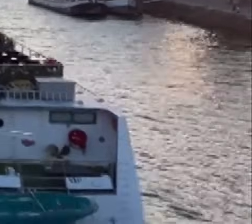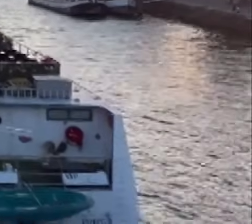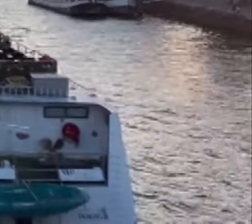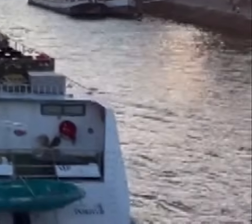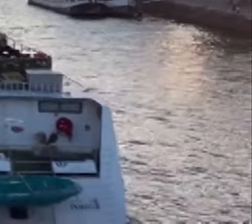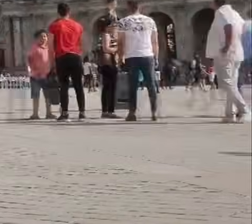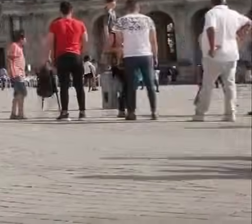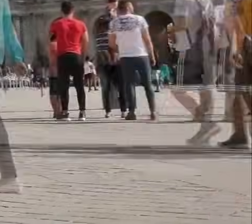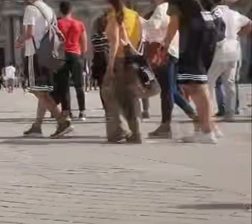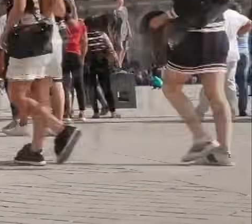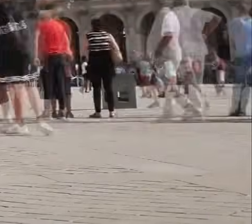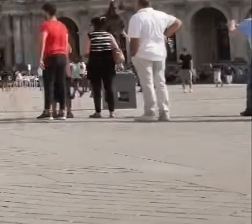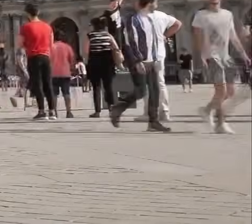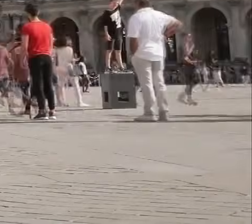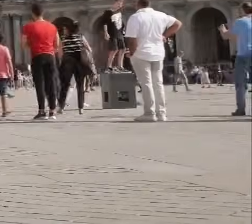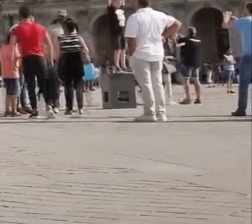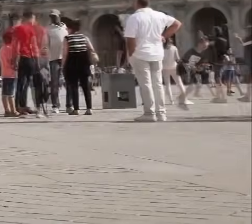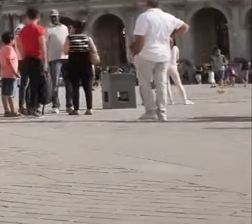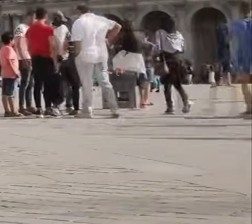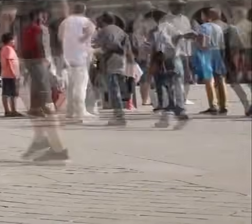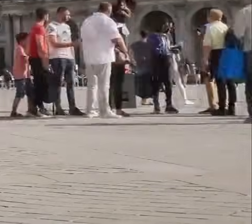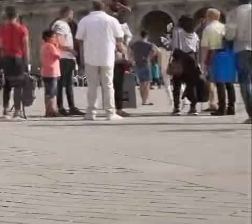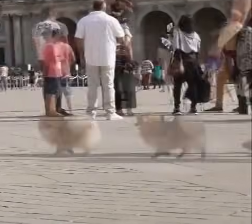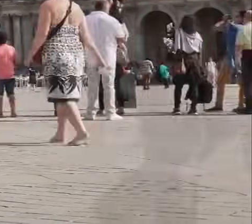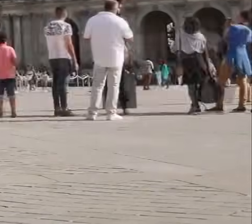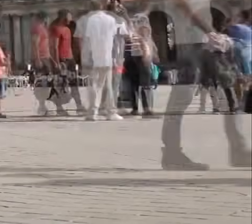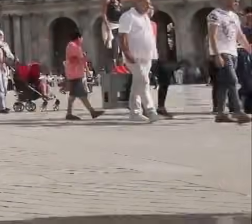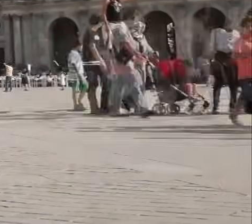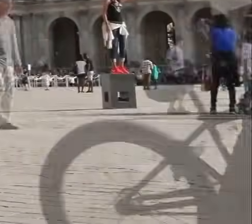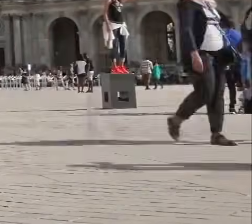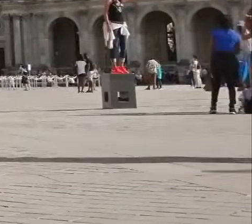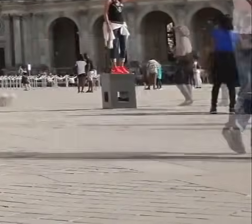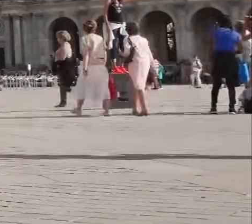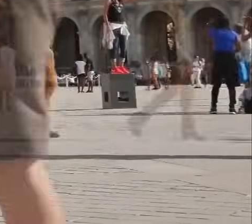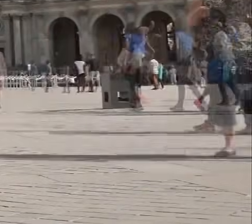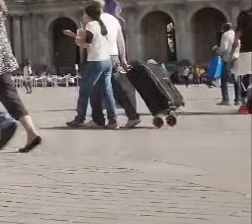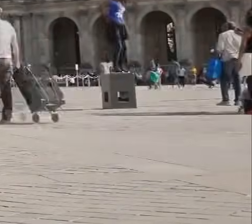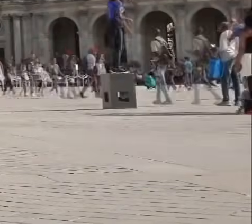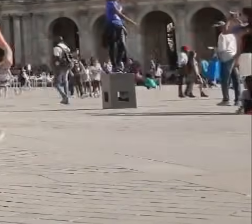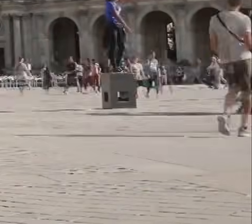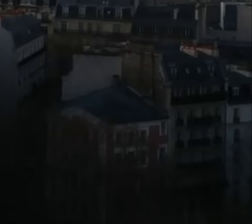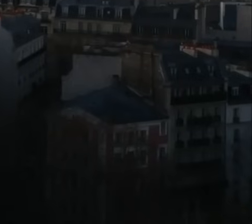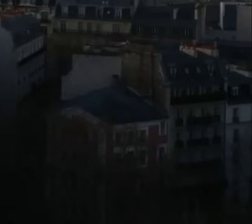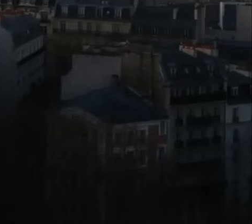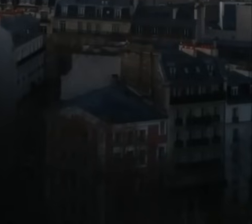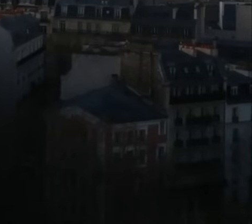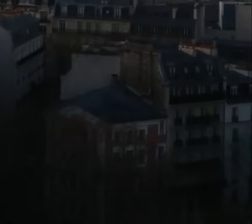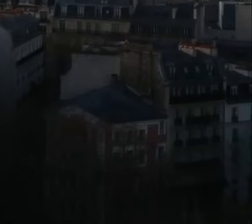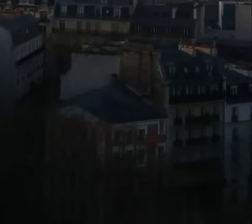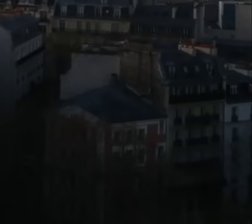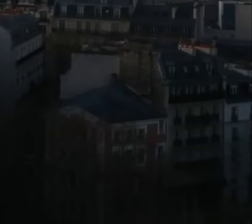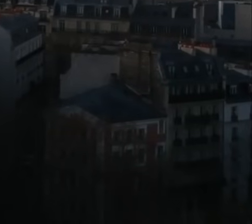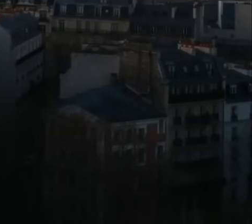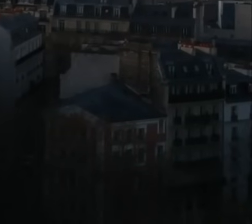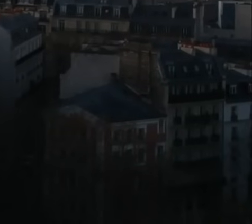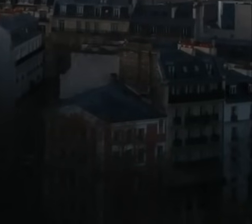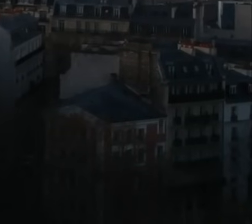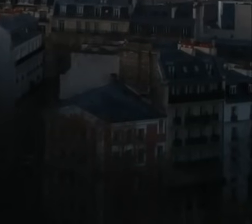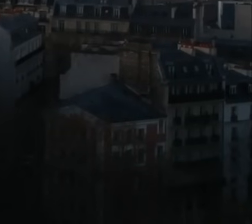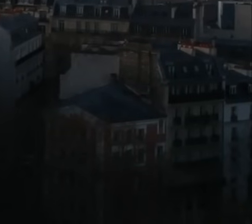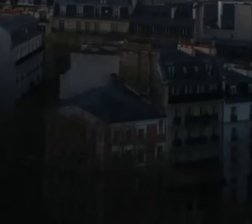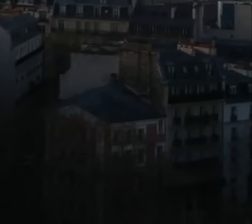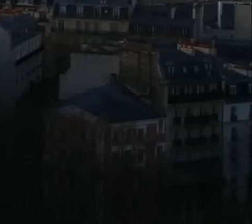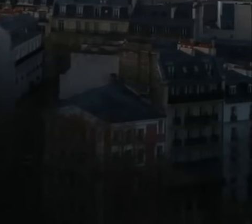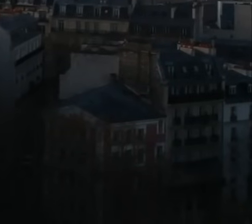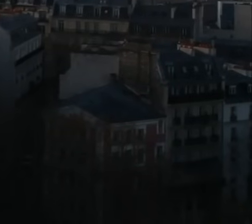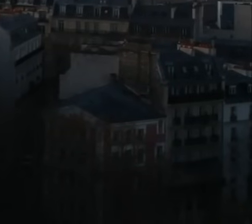Saint-Germain-des-Prés. Plus d'après-demain, plus d'après-midi, il n'y a qu'aujourd'hui quand je